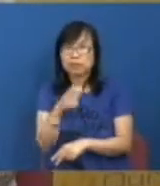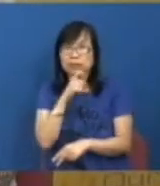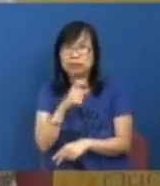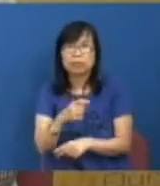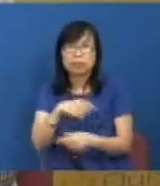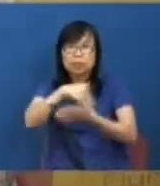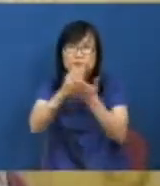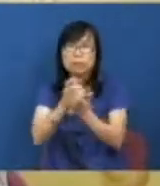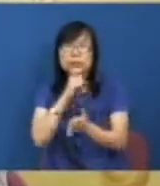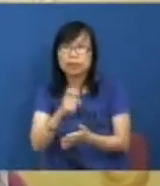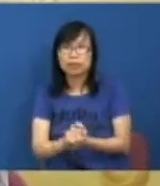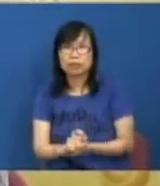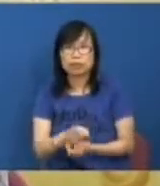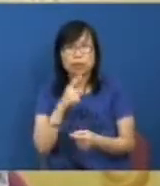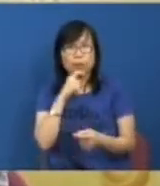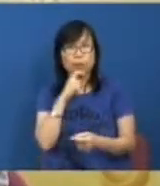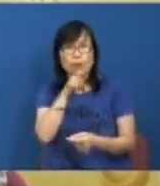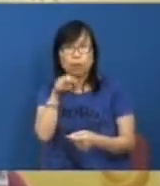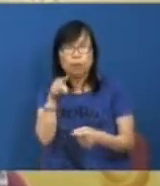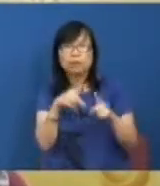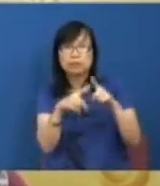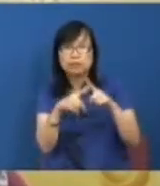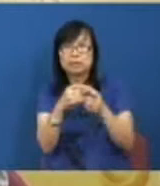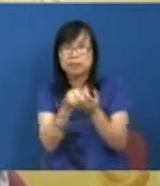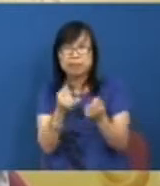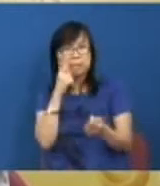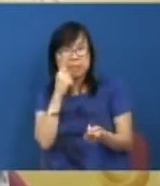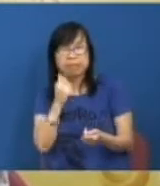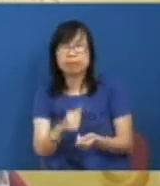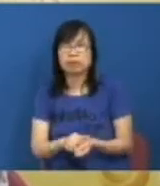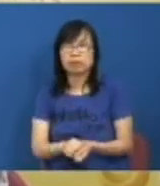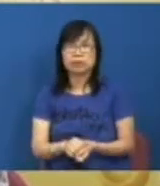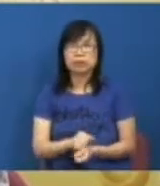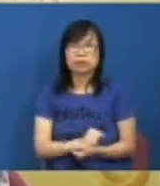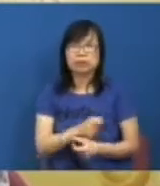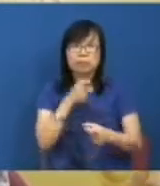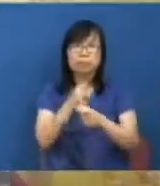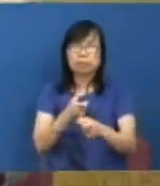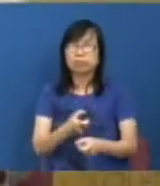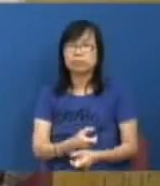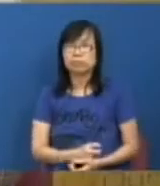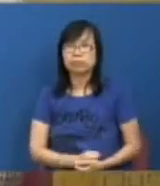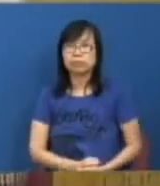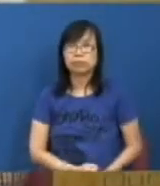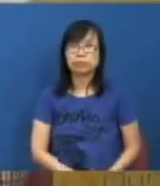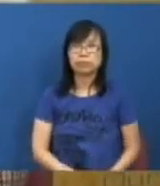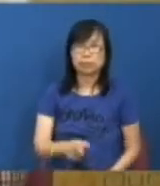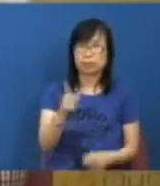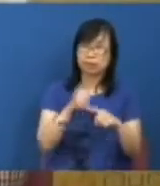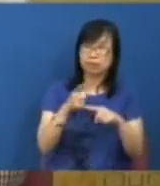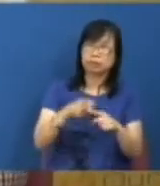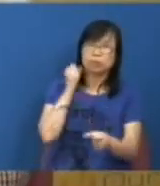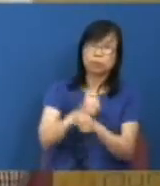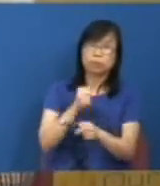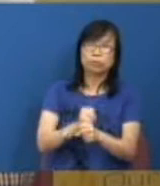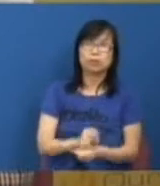攞即係人命唔係太 搏嘅嗰啲 係啦，即係呢個教育真係真係佩服啊佩服！不過但係佢哋真係做到